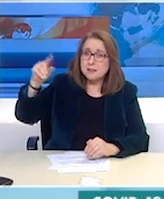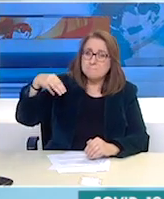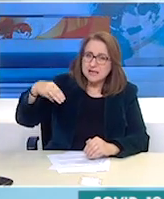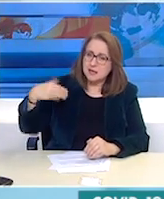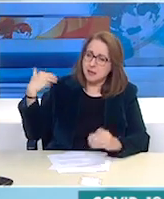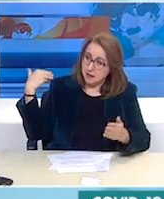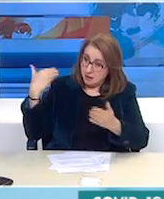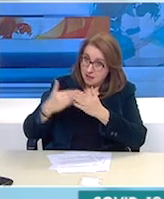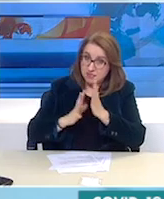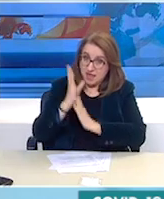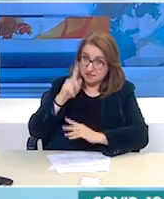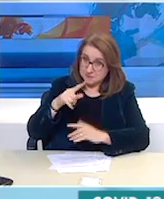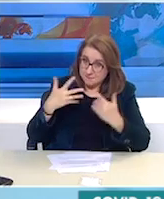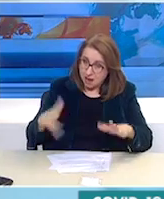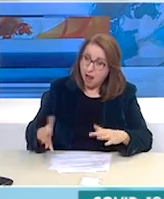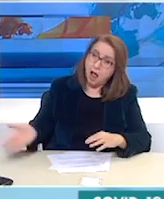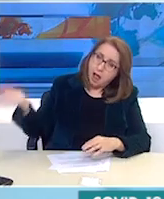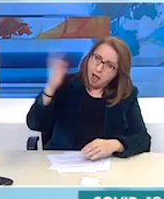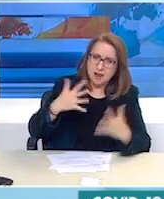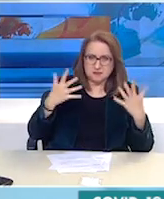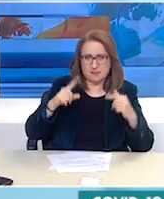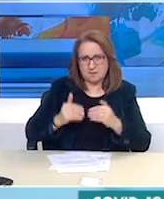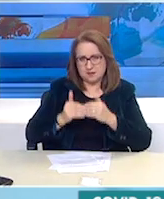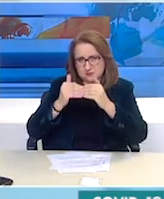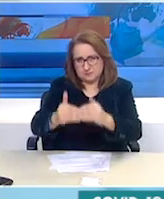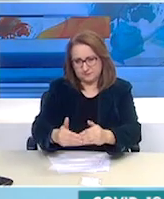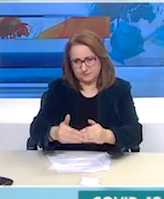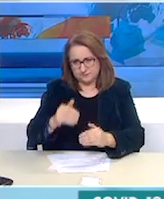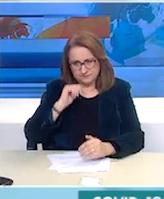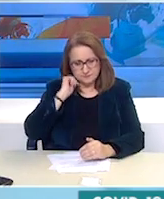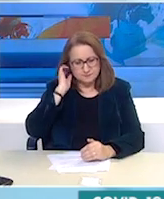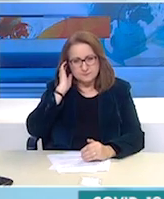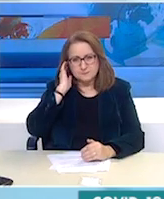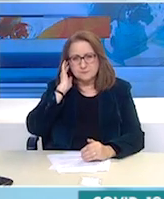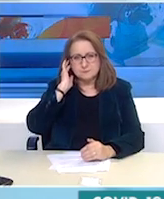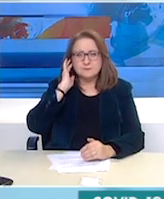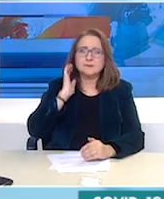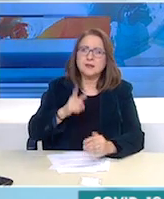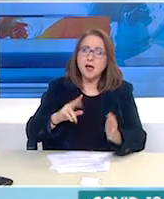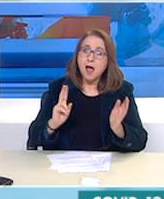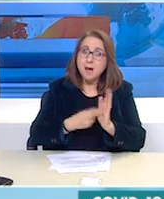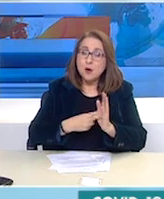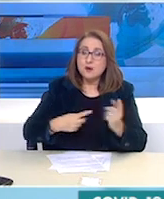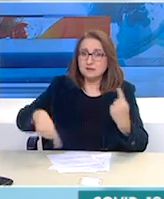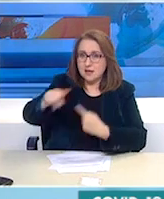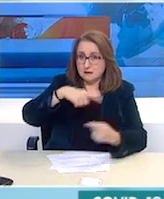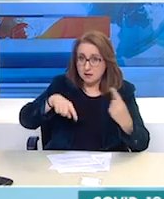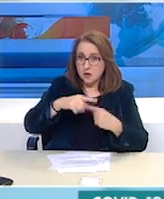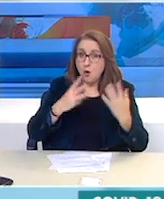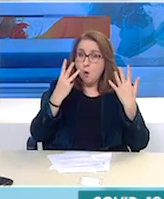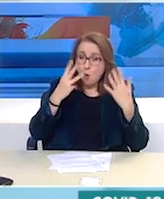Ενότητας Ξάνθης. Σας υπενθυμίζω ότι τα πρόσθετα περιοριστικά μέτρα αφορούν στην απαγόρευση κυκλοφορίας από τις 8 το βράδυ μέχρι τις 8 το πρωί της